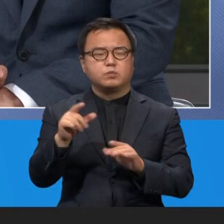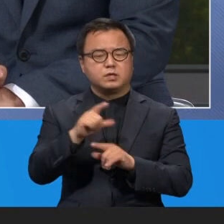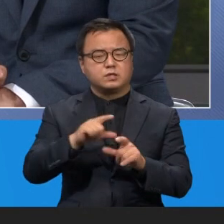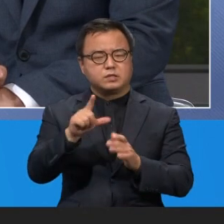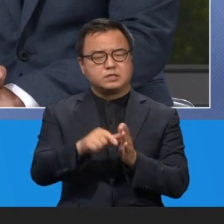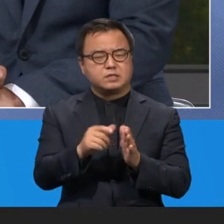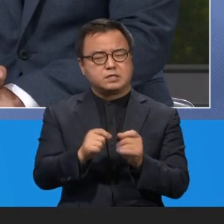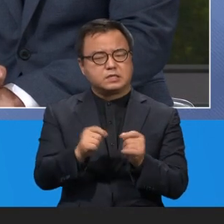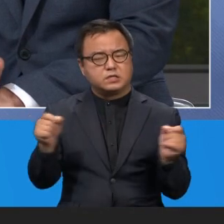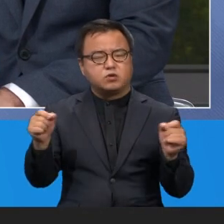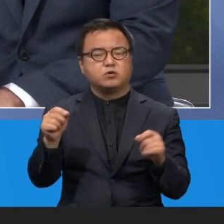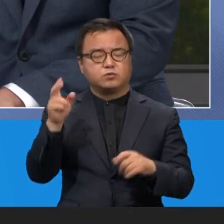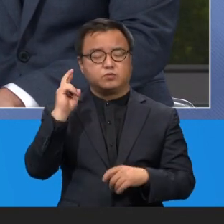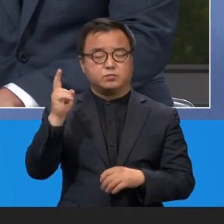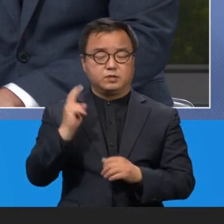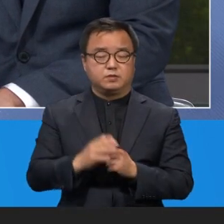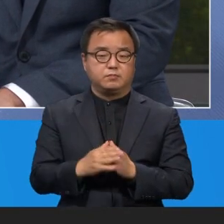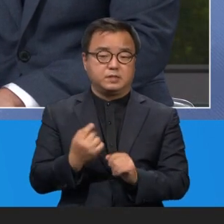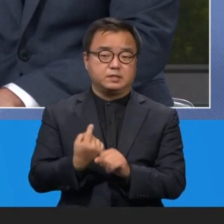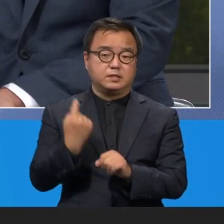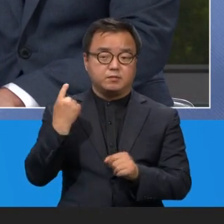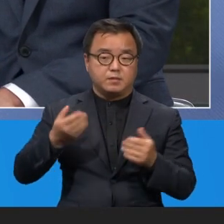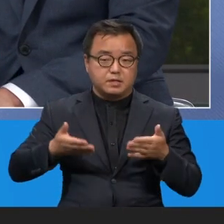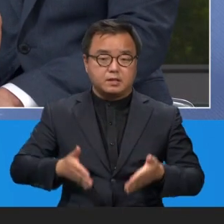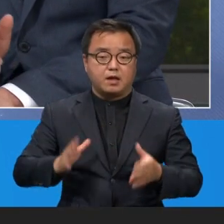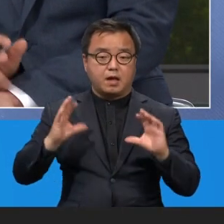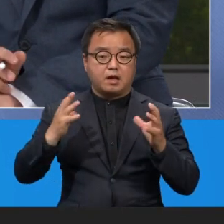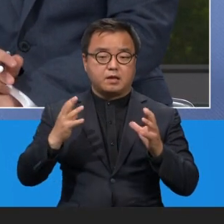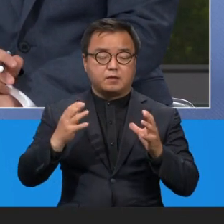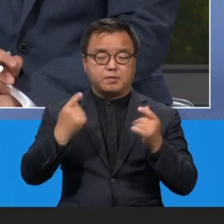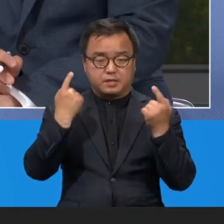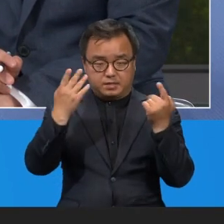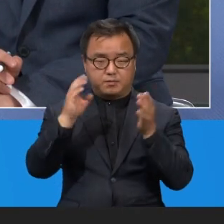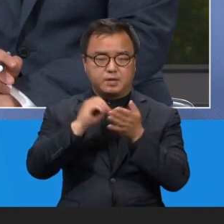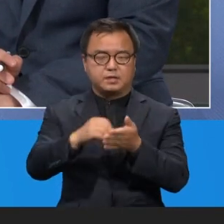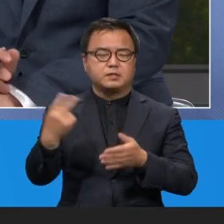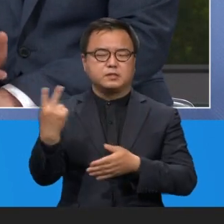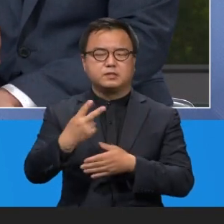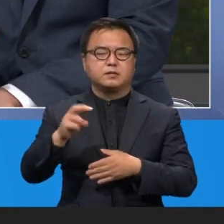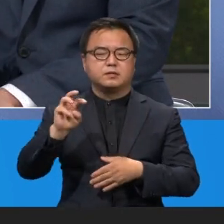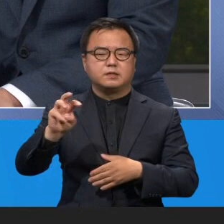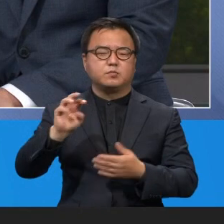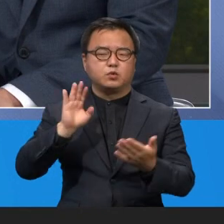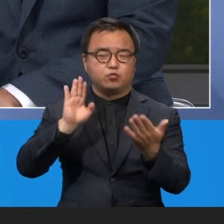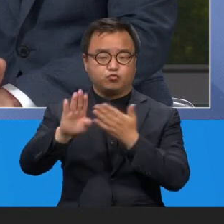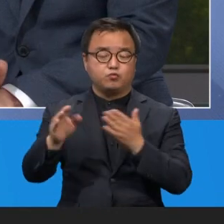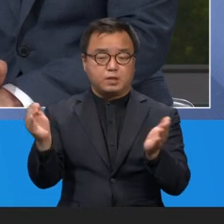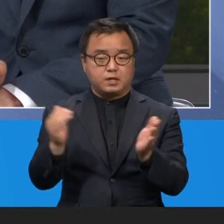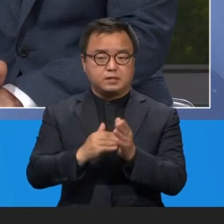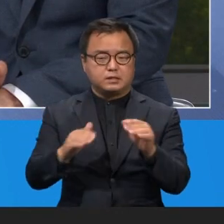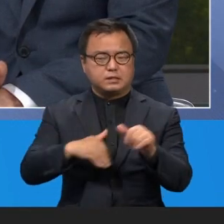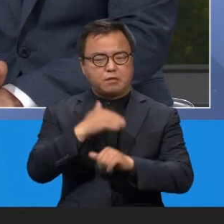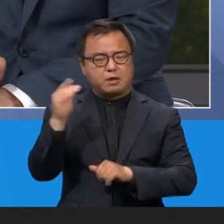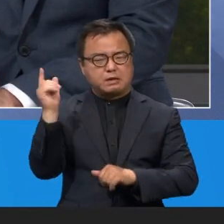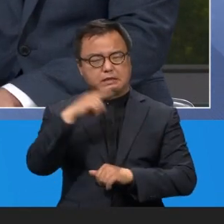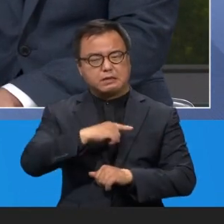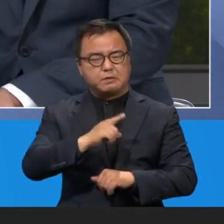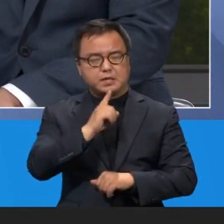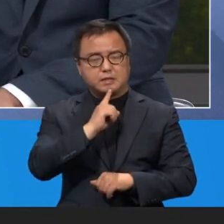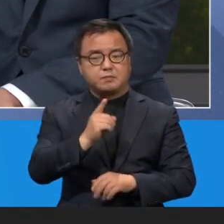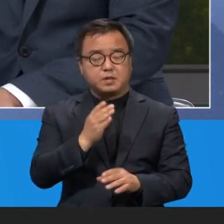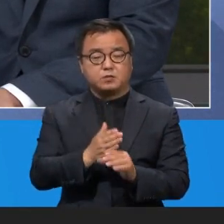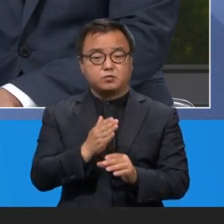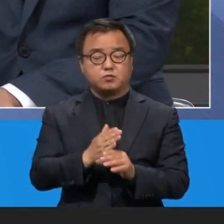거란 이야기입니다 지난해 태어난 아이들이 대학을 가는 2030년 대 후반까지 도 상황이 부정적일 거란 건 되요